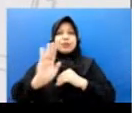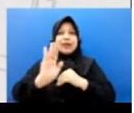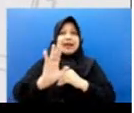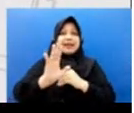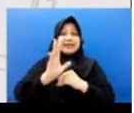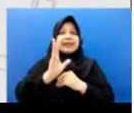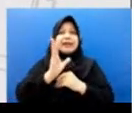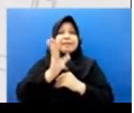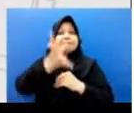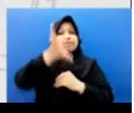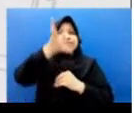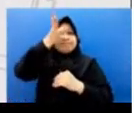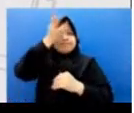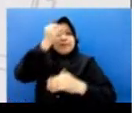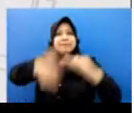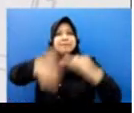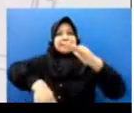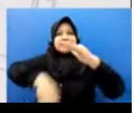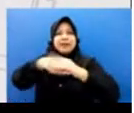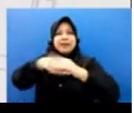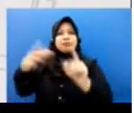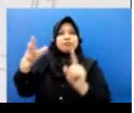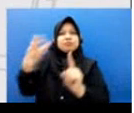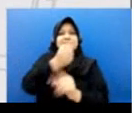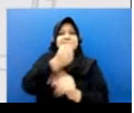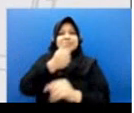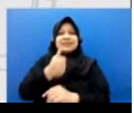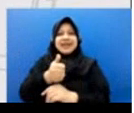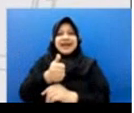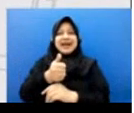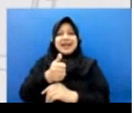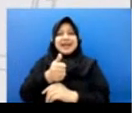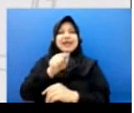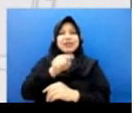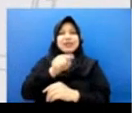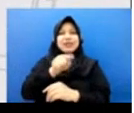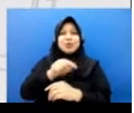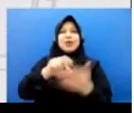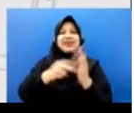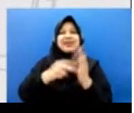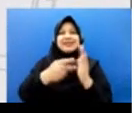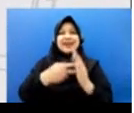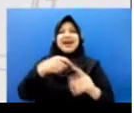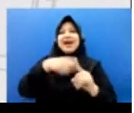mungkin. Ini disebut sebagai kognitif ekonomi. Nah,